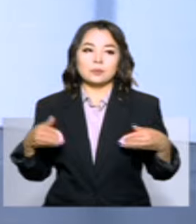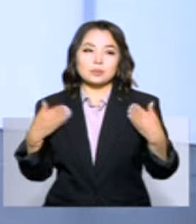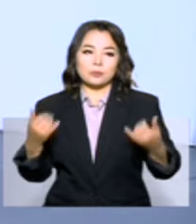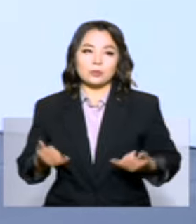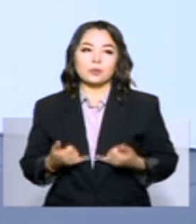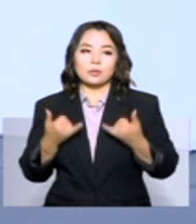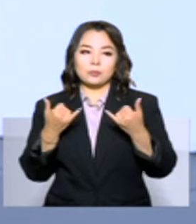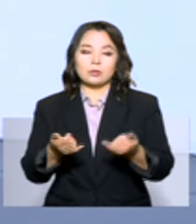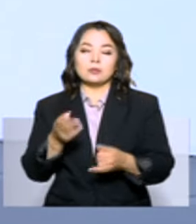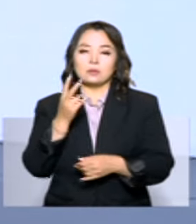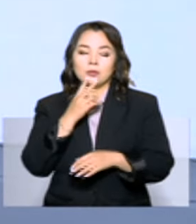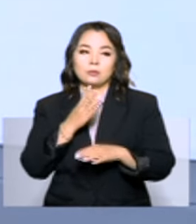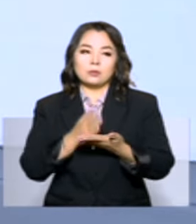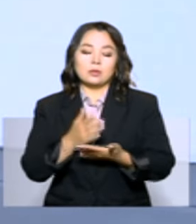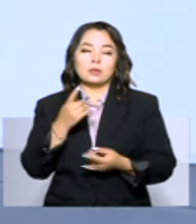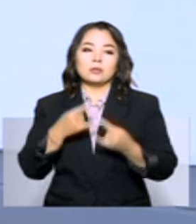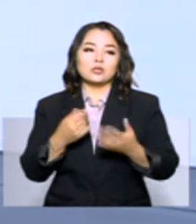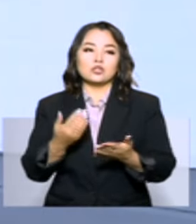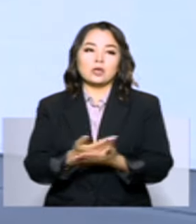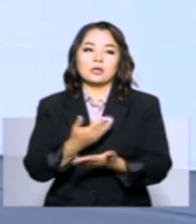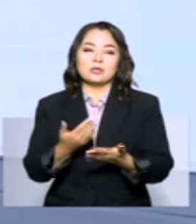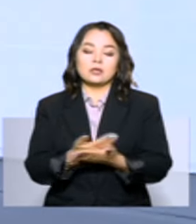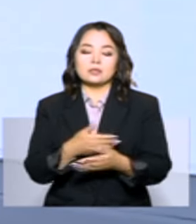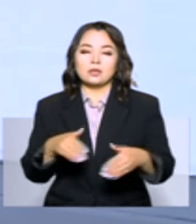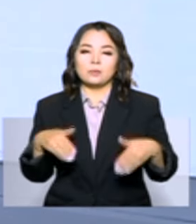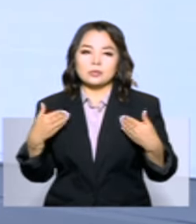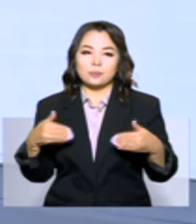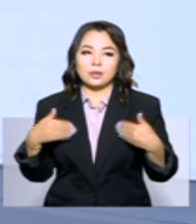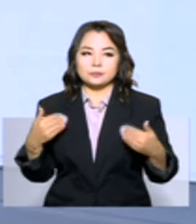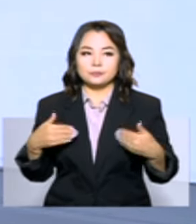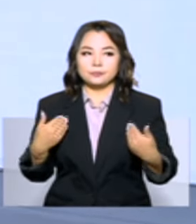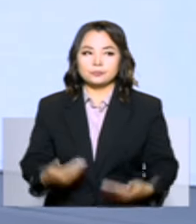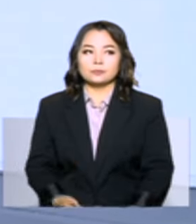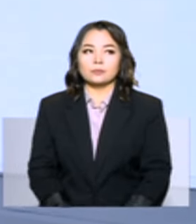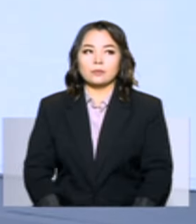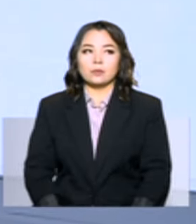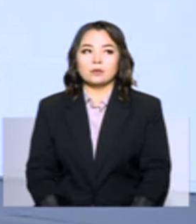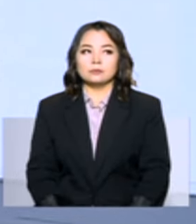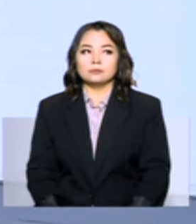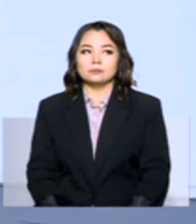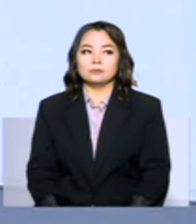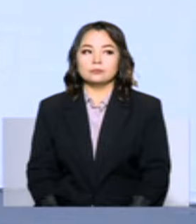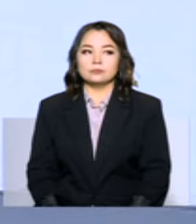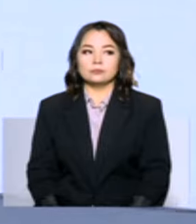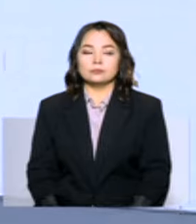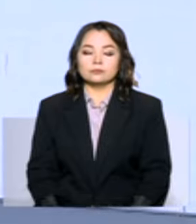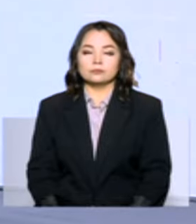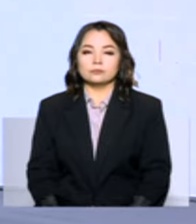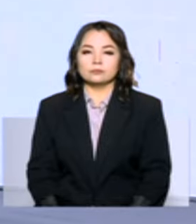Амансыздар ма? Тікелей эфирде ақпарат сіздермен бірге мен Альбина Әшім және сурд аудармашы Шырын Жанғабыл.